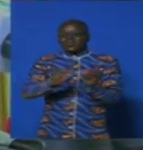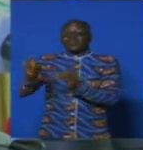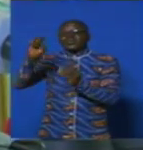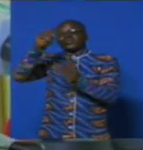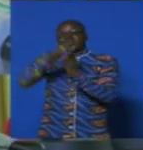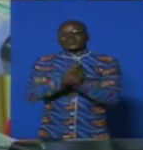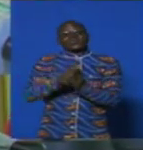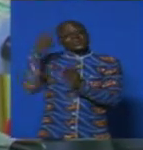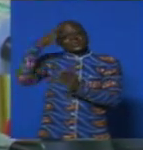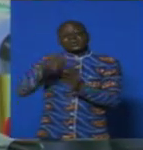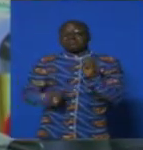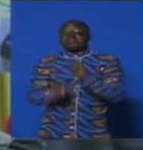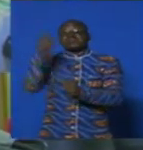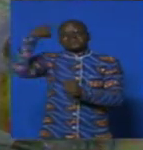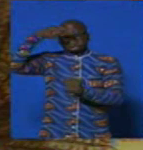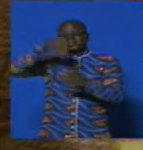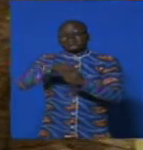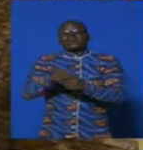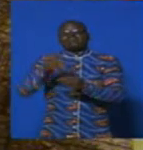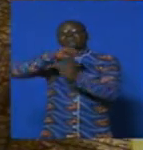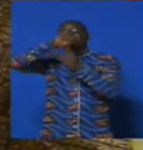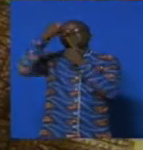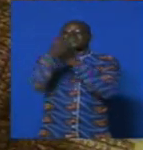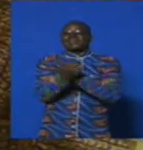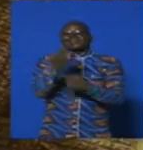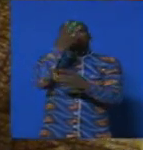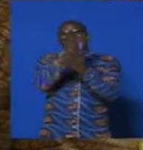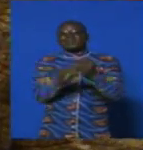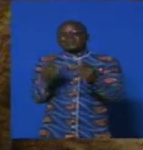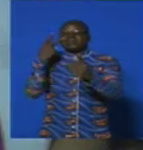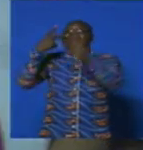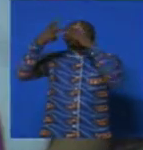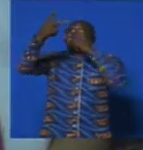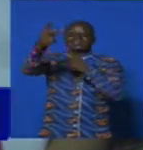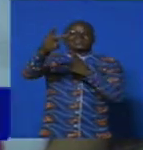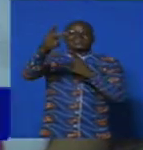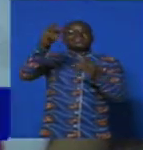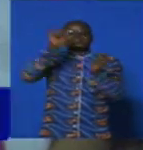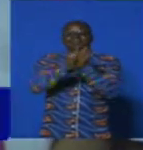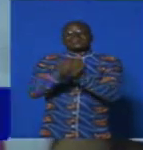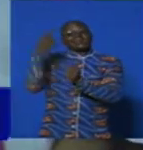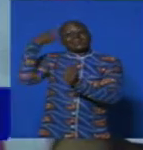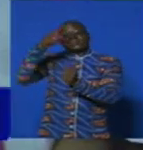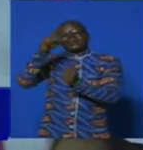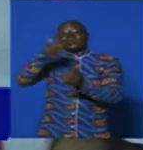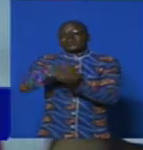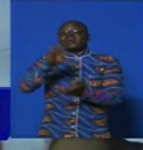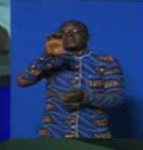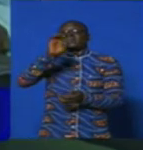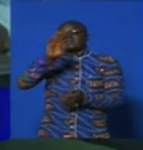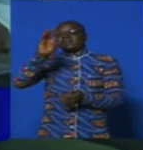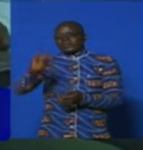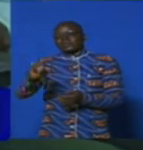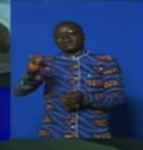la montée en puissance de la grogne sociale à un manque de vision des dirigeants. Et c'est avec amertume que le CEFOP dit noter 39